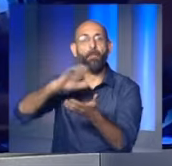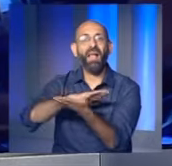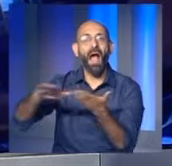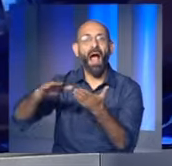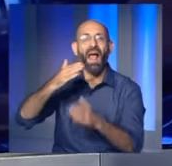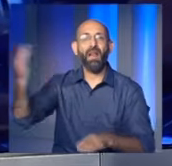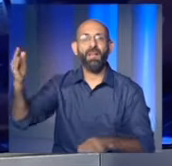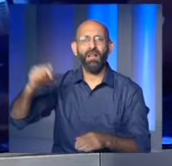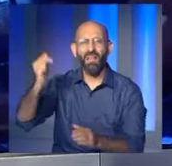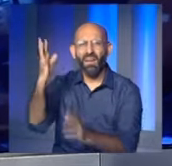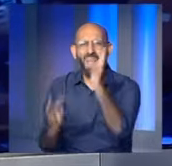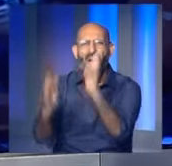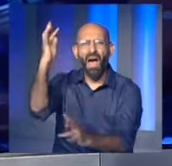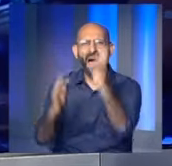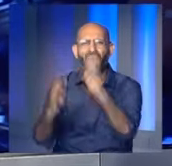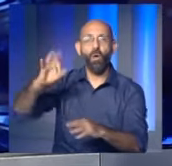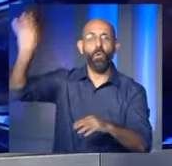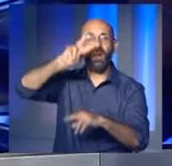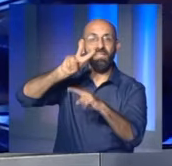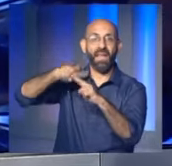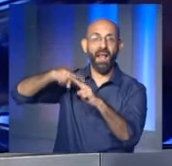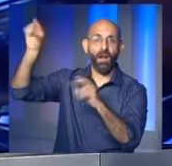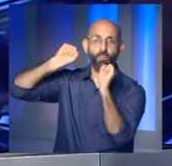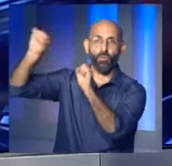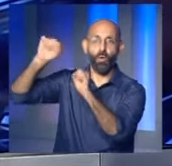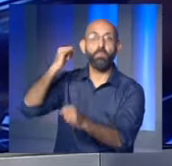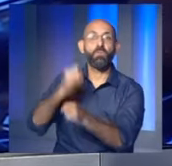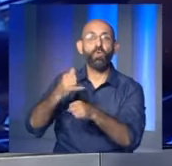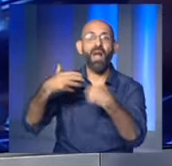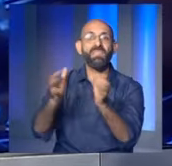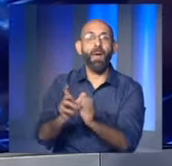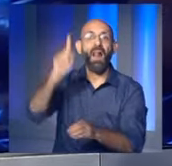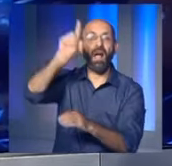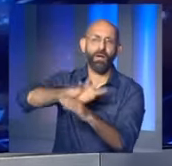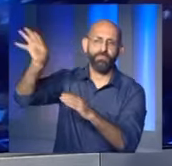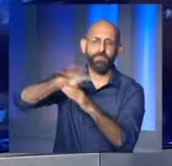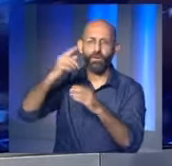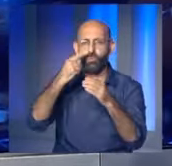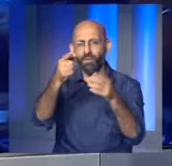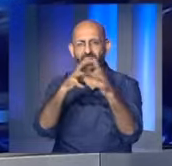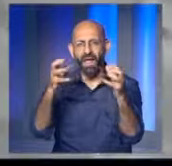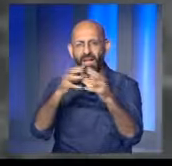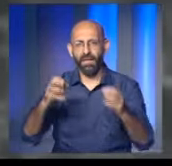الغربي، وحرائق كبيرة في كريات شمونة عقب سقوط صواريخ أطلقها حزب الله.